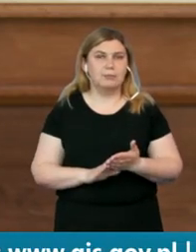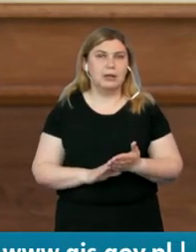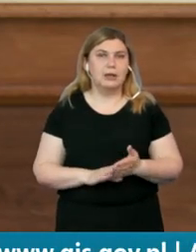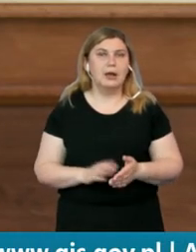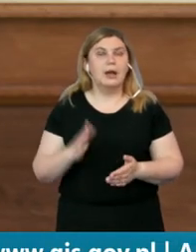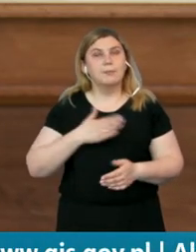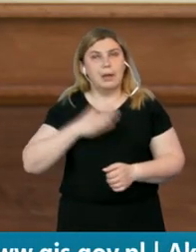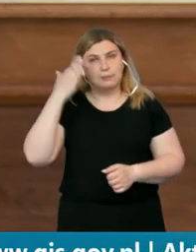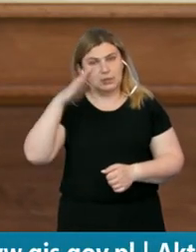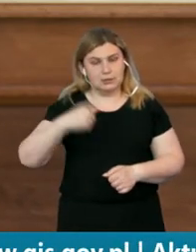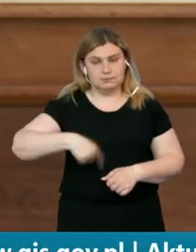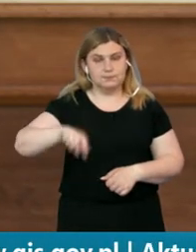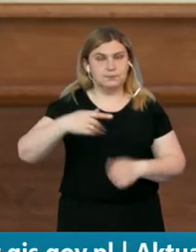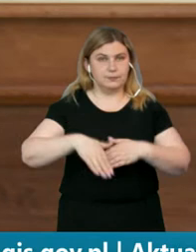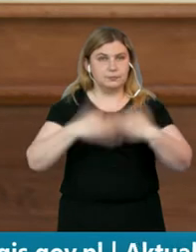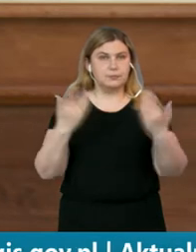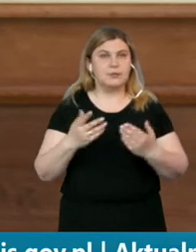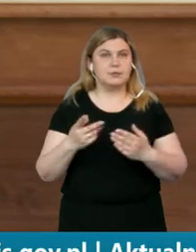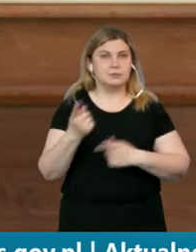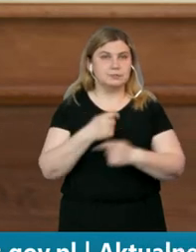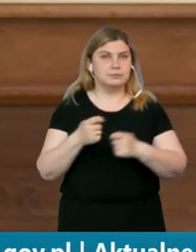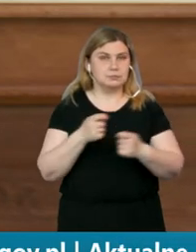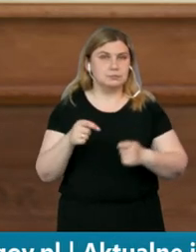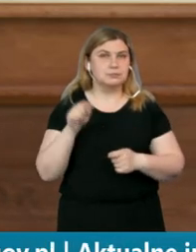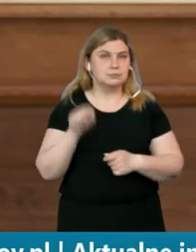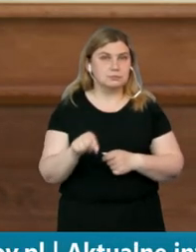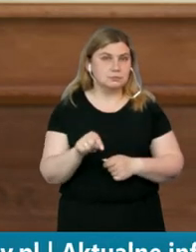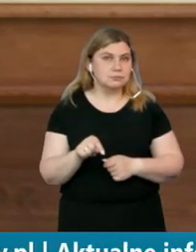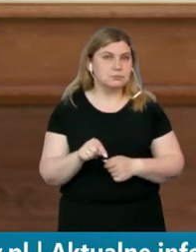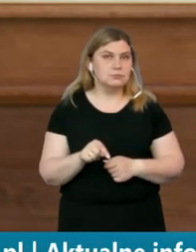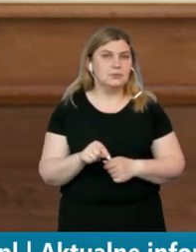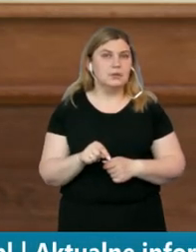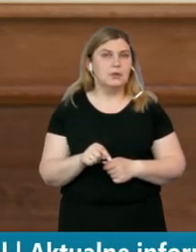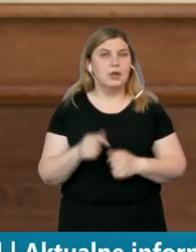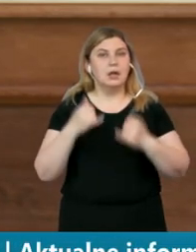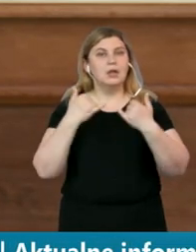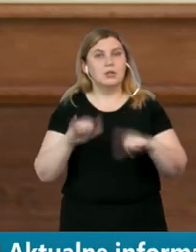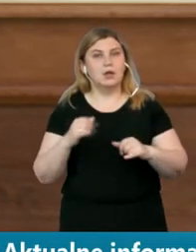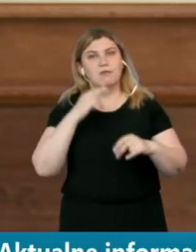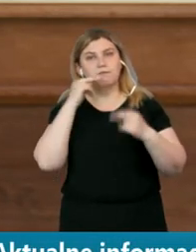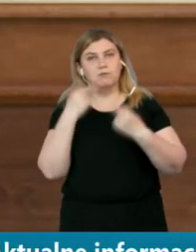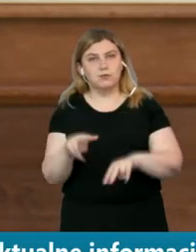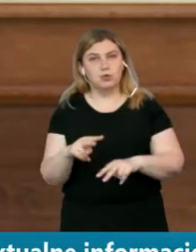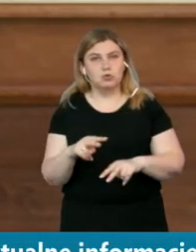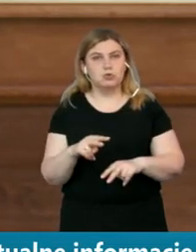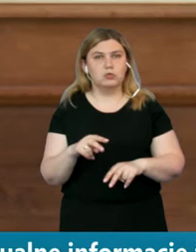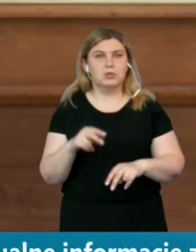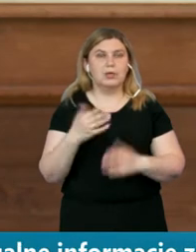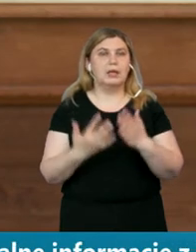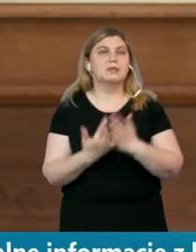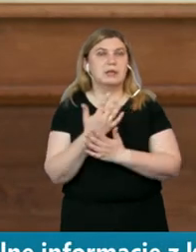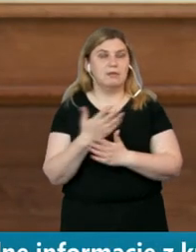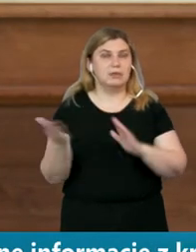mam nadzieję, że w ciągu najbliższych dni rozstrzygniemy te kwestie i inny podmiot wróci na nasze trawniki, tak